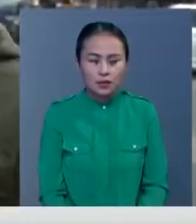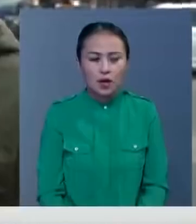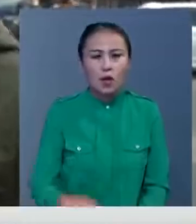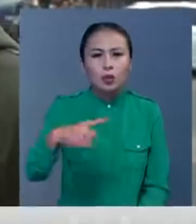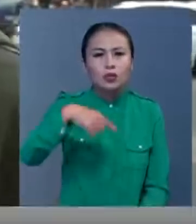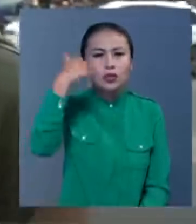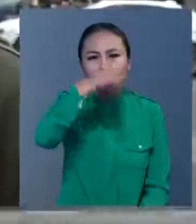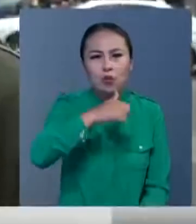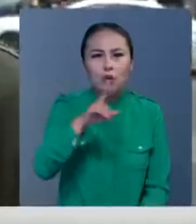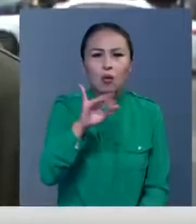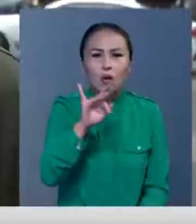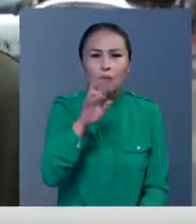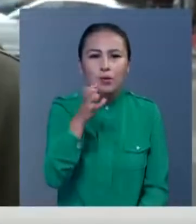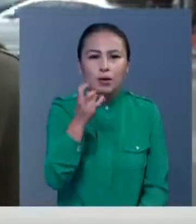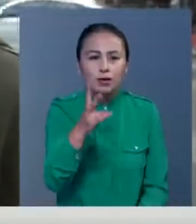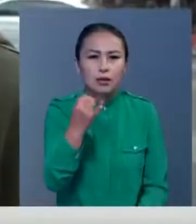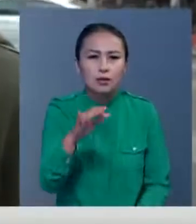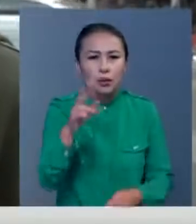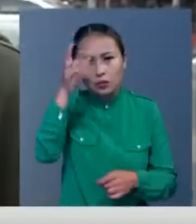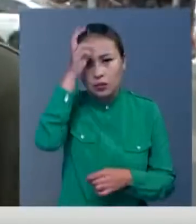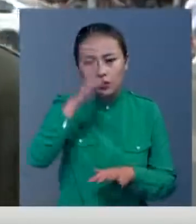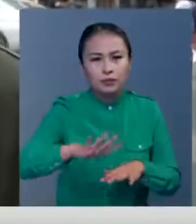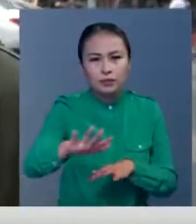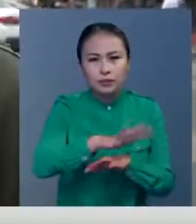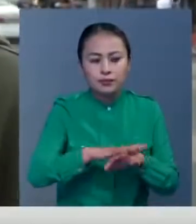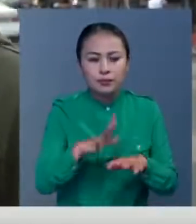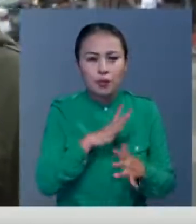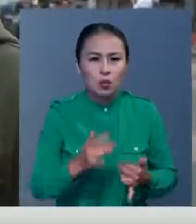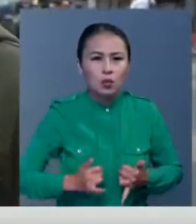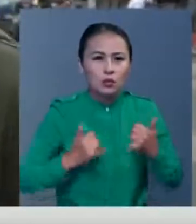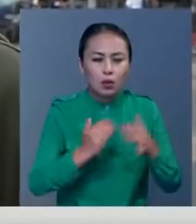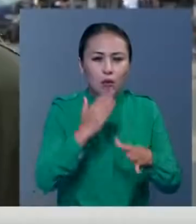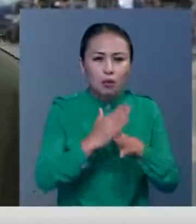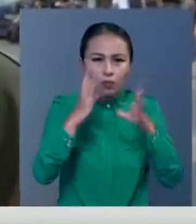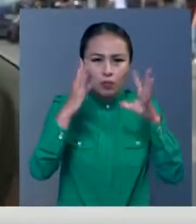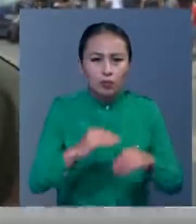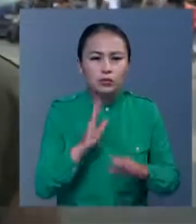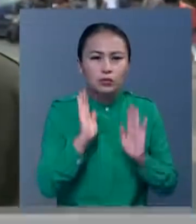Биыл құрбандығымызды Түрік Қызыл Айы ұйымына бағыштадық. Толық мұқтаж жандарға